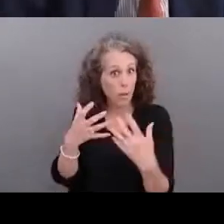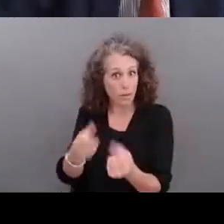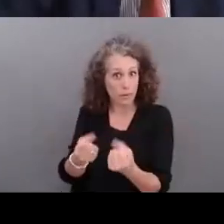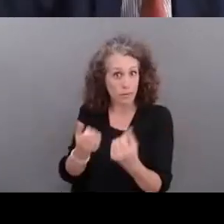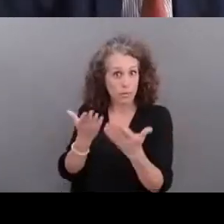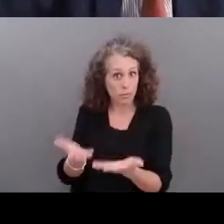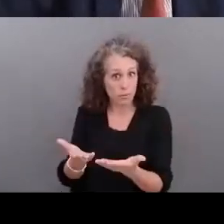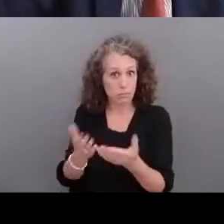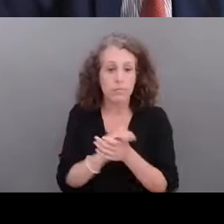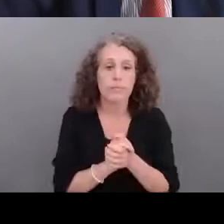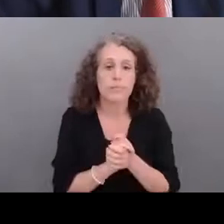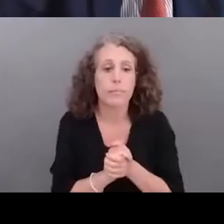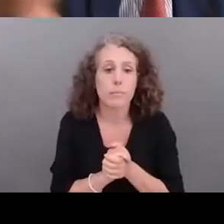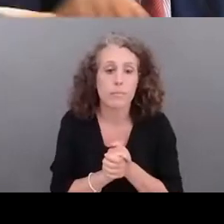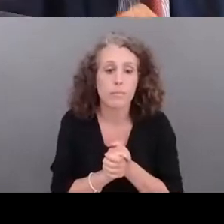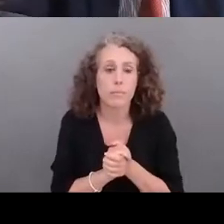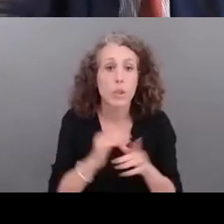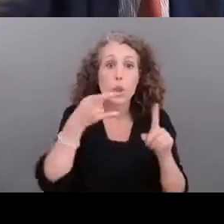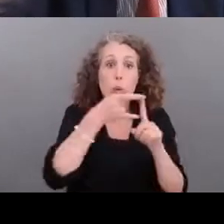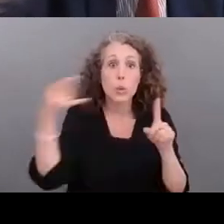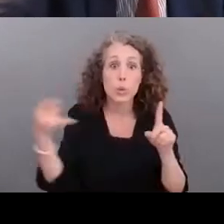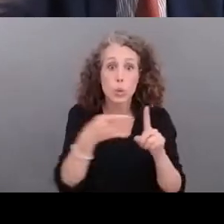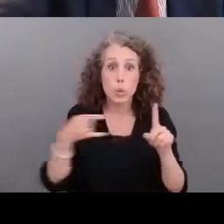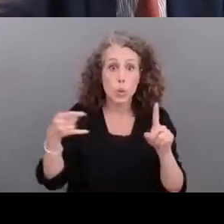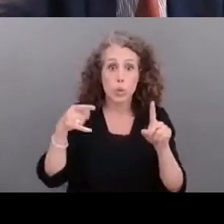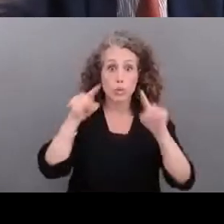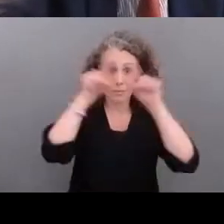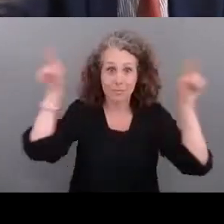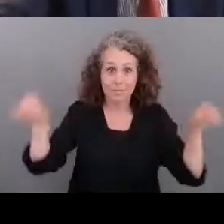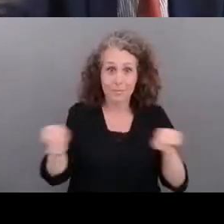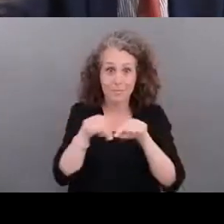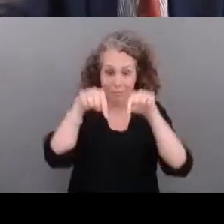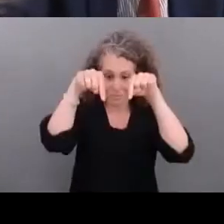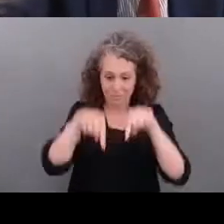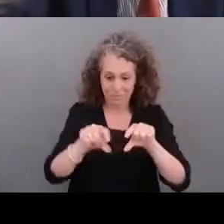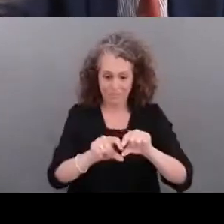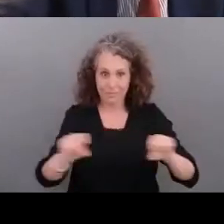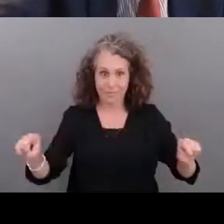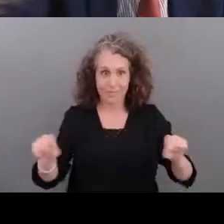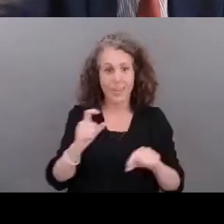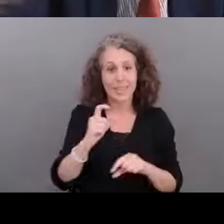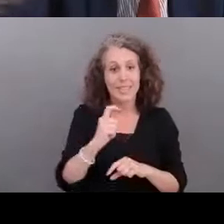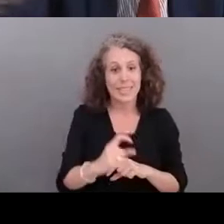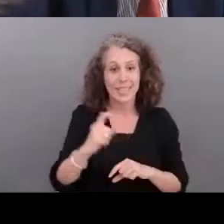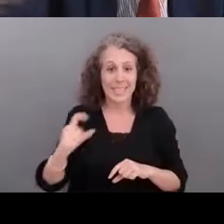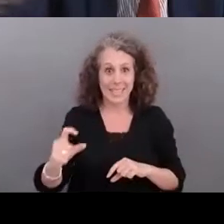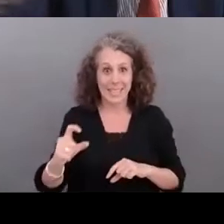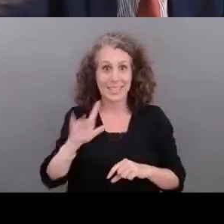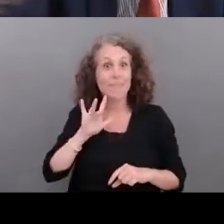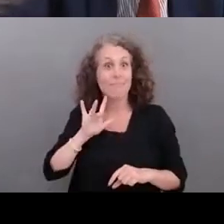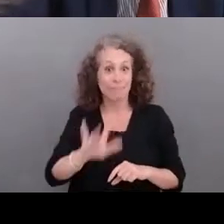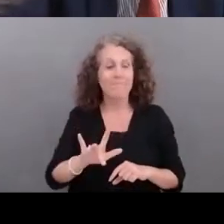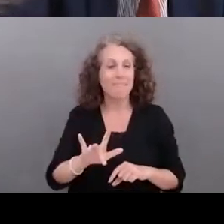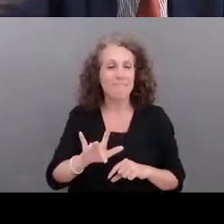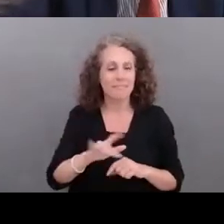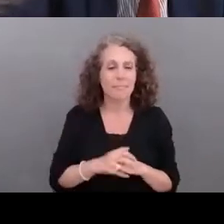être affichés à travers votre panel de contrôle Zoom en cliquant sur le bouton CC.